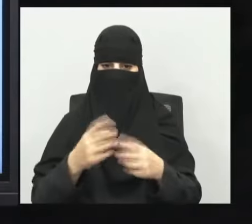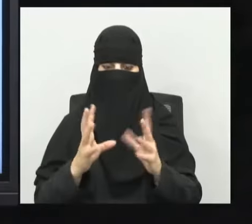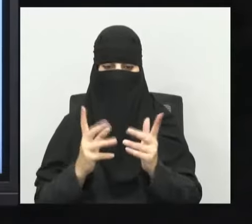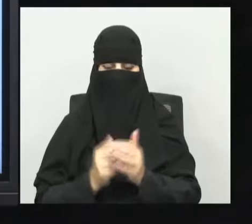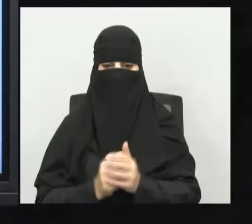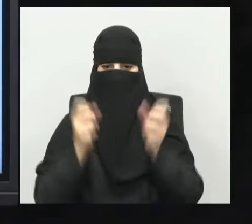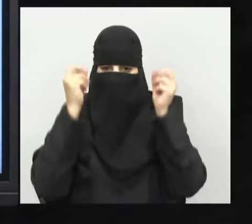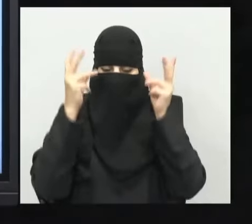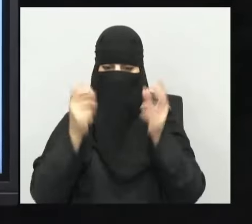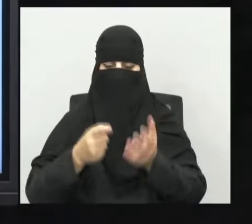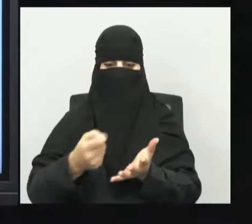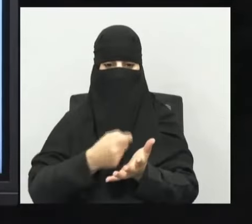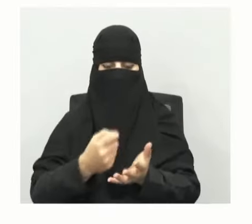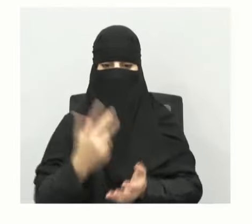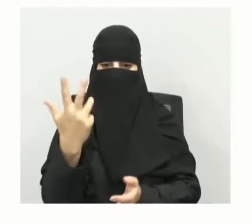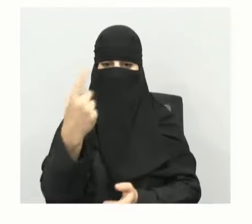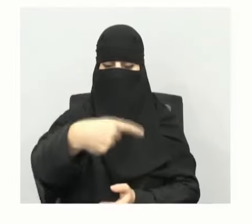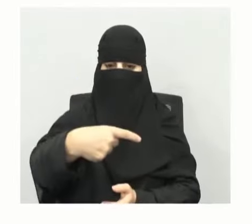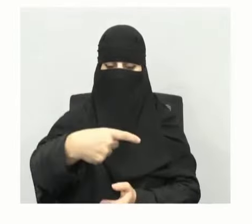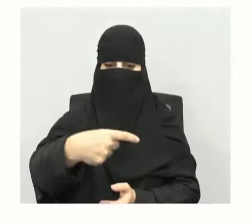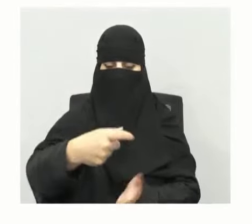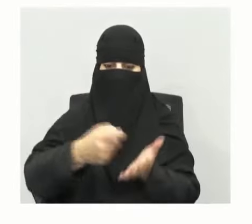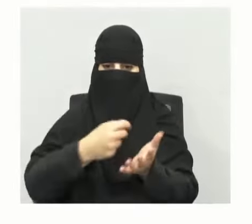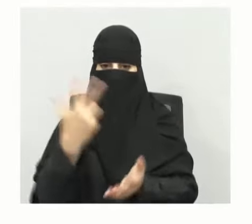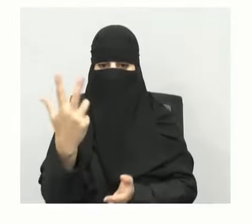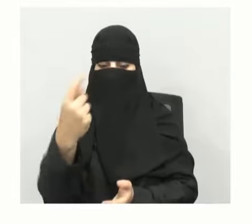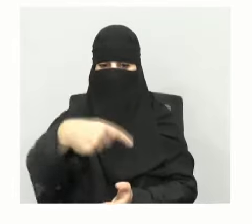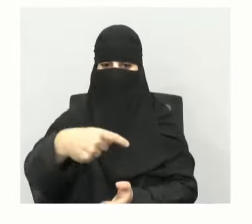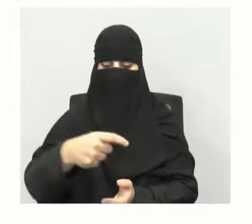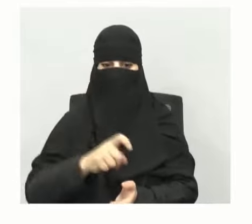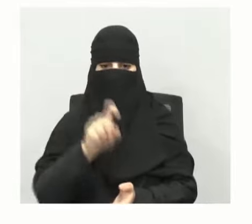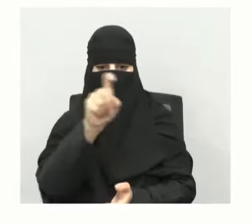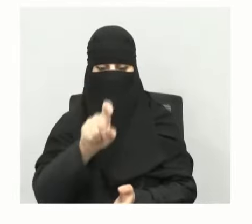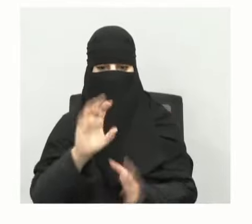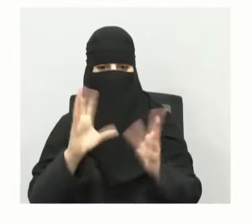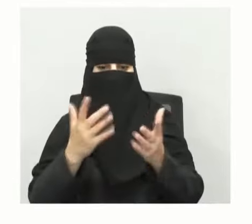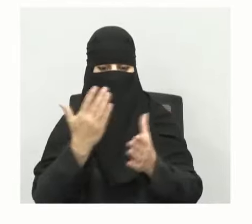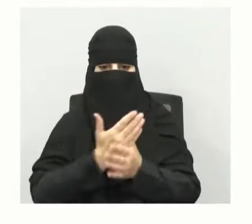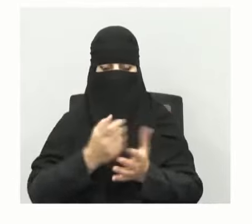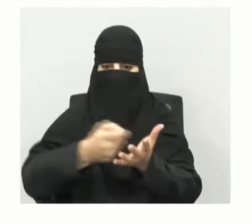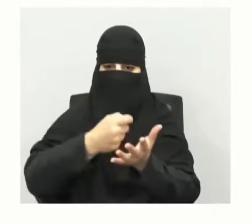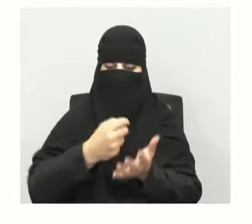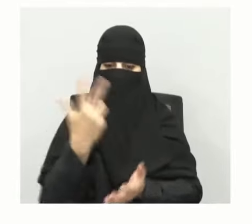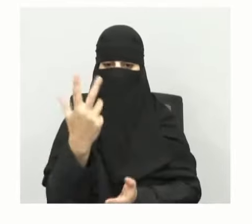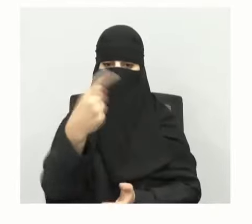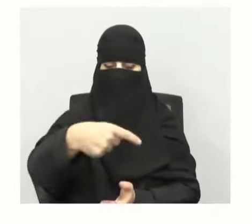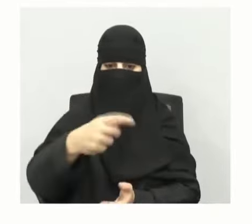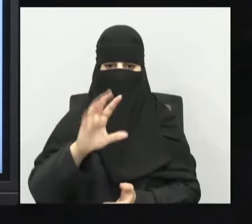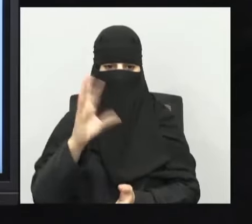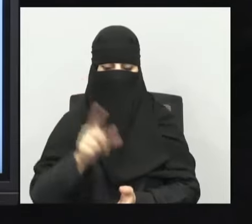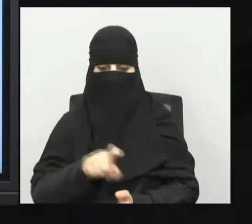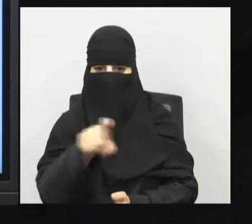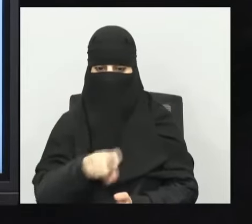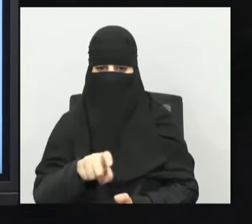مبدعين نكتب ثمانيه عشر يلا نكتب ثمانيه عشر الان بسالكم لماذا كتبنا ثمانيه عشر من يقول